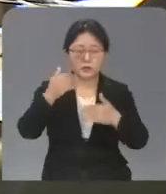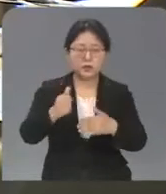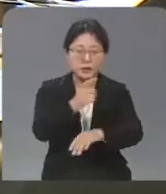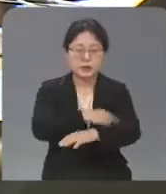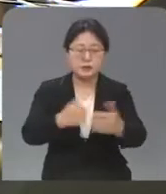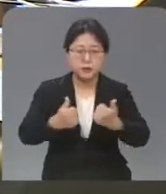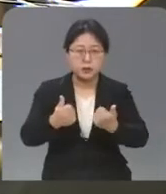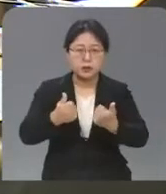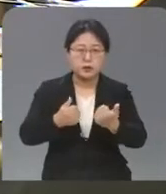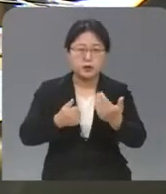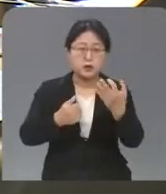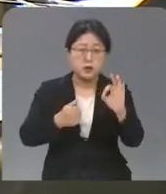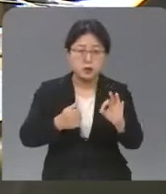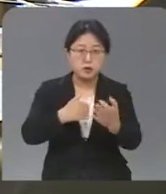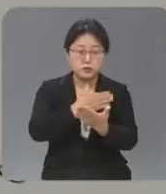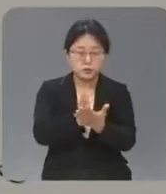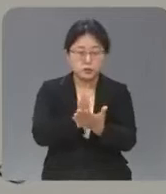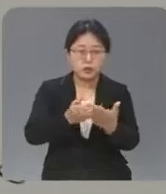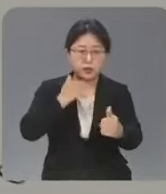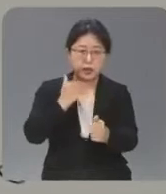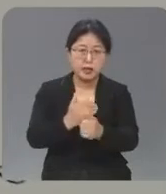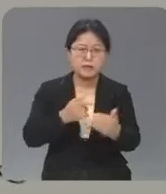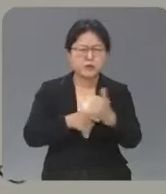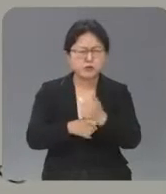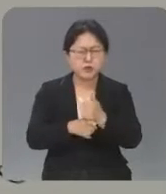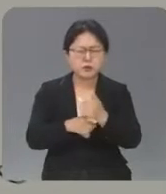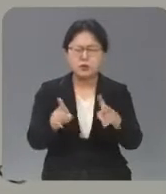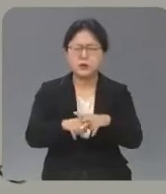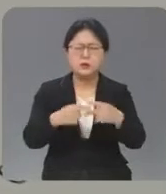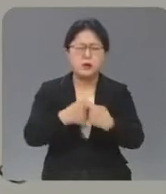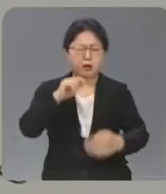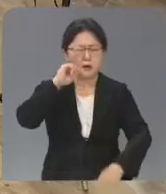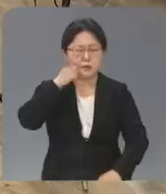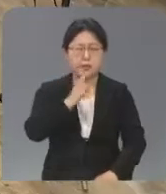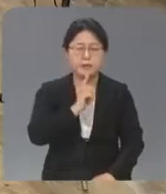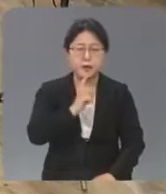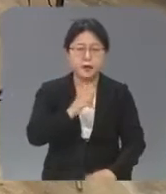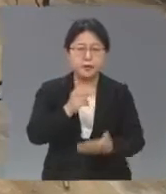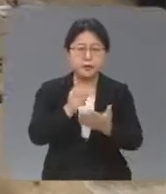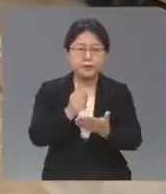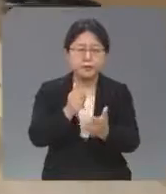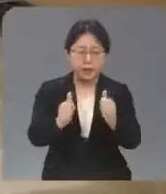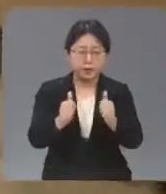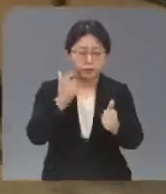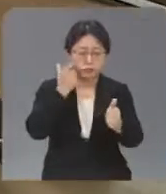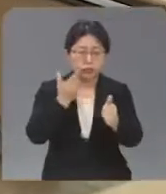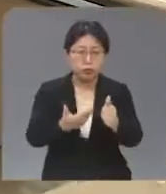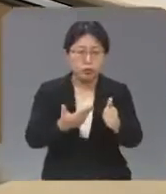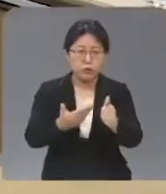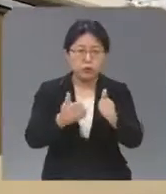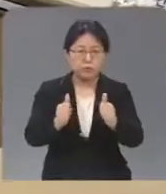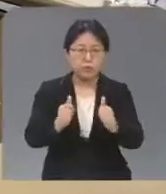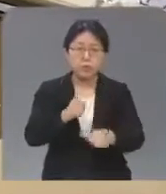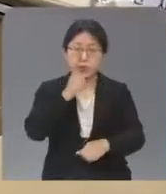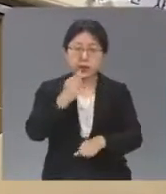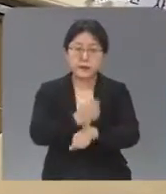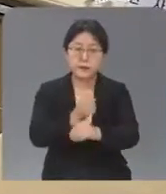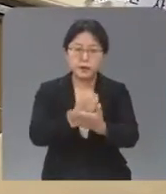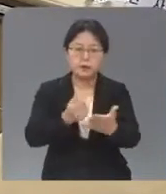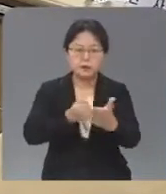이사회가 제시한 10가지 해임 사유를 모두 납득하기 어렵다고 주장하고 법률 자문을 거쳐 법적 대응 여부를